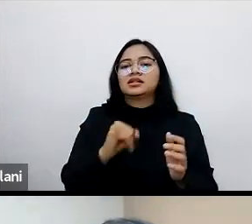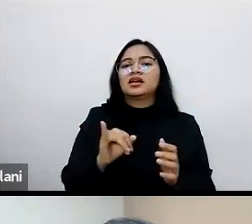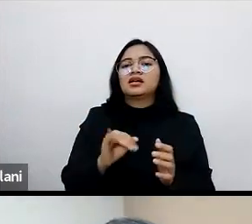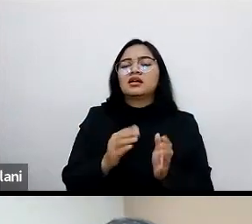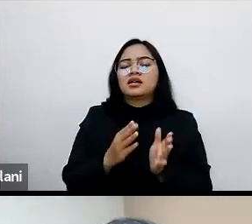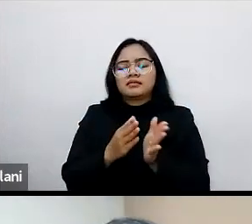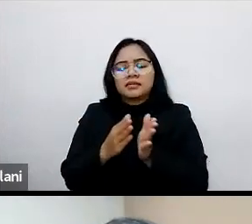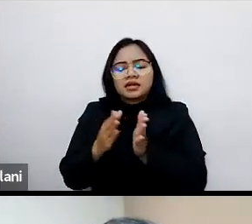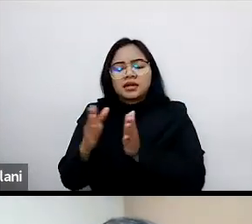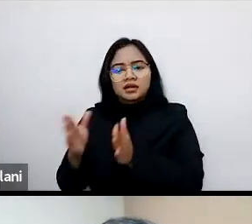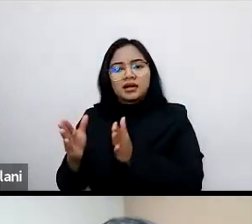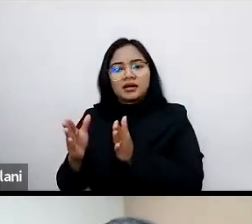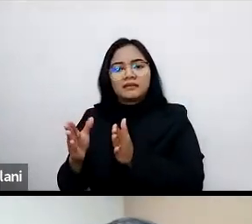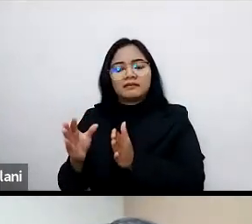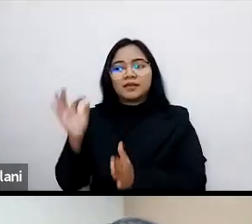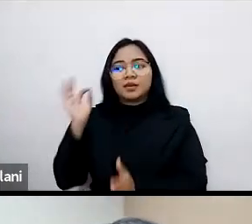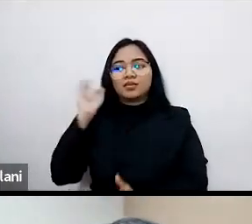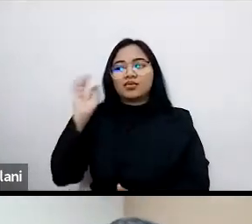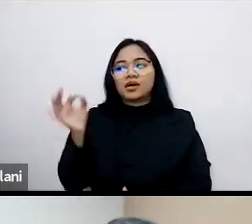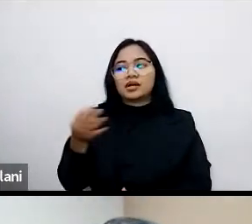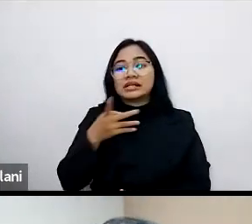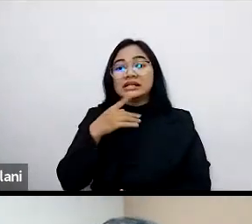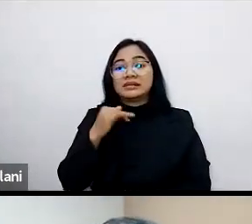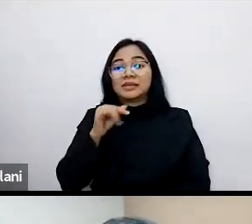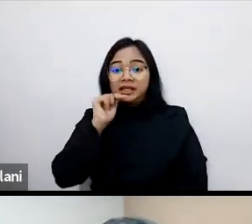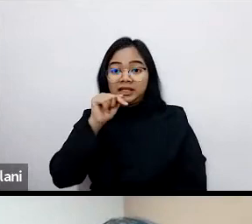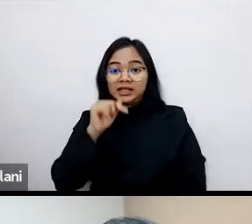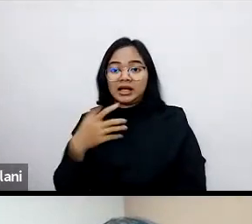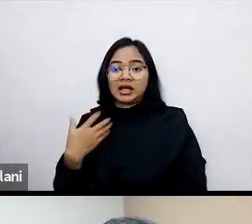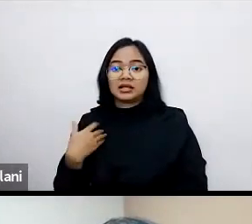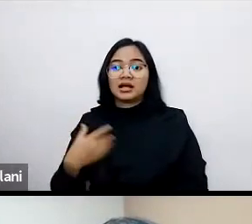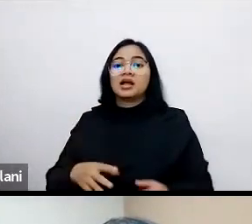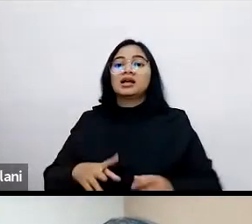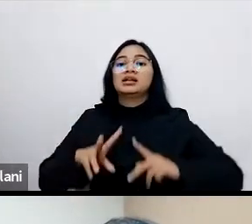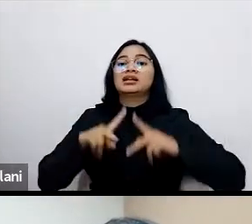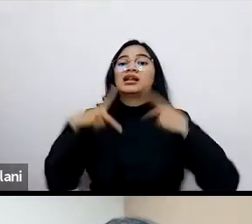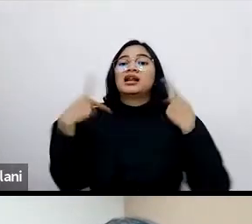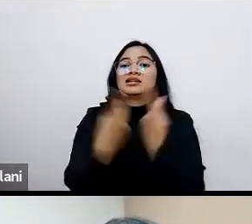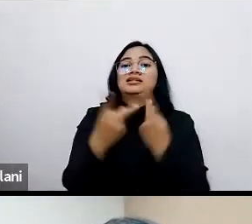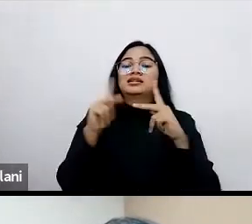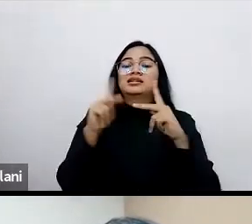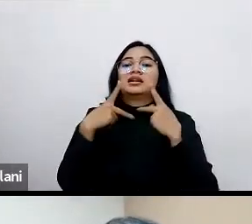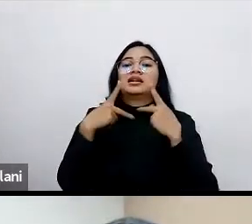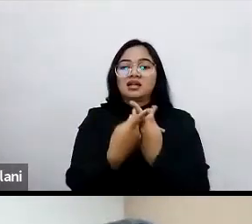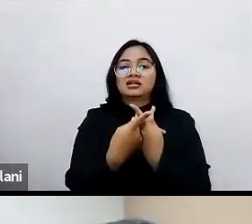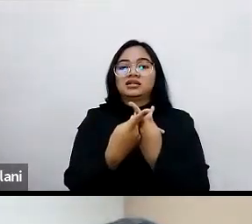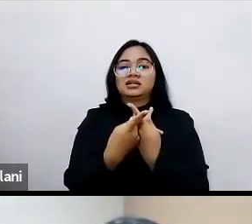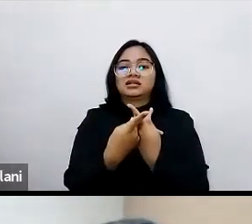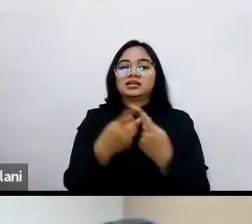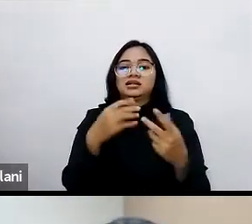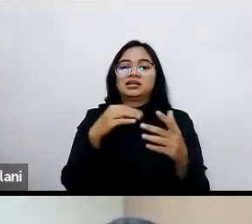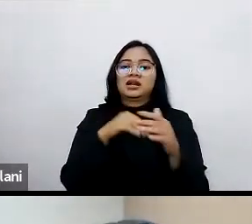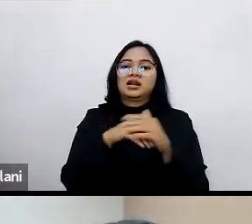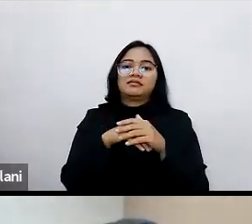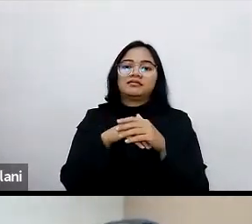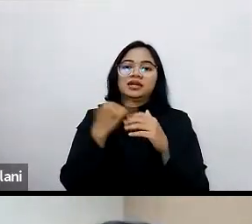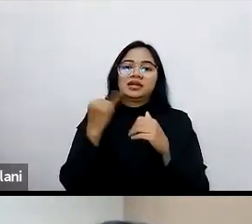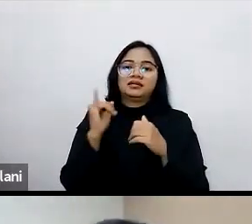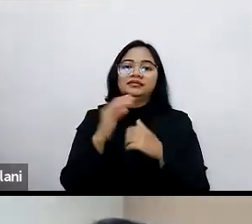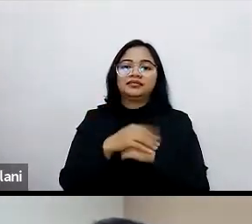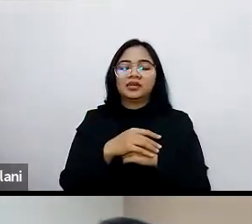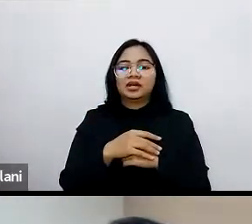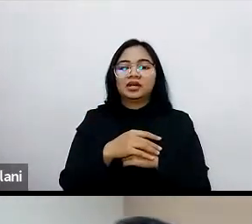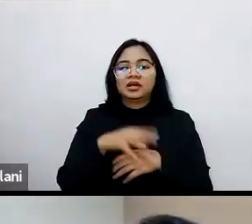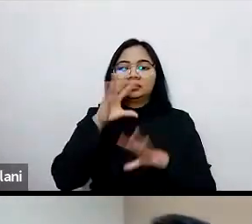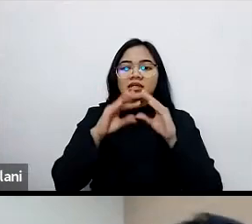ya, ada kelas-kelas online di dalamnya. Kami bikin festival feminis namanya Etalase Pemikiran Perempuan. Pembicaranya